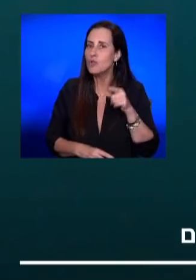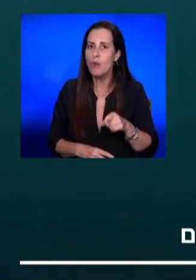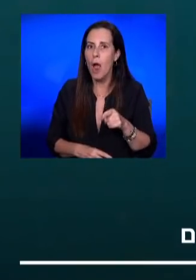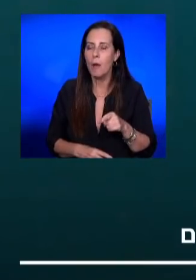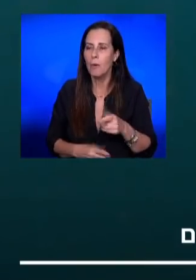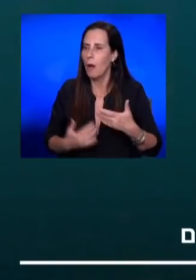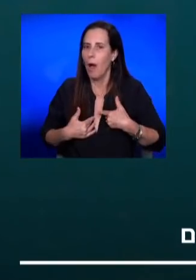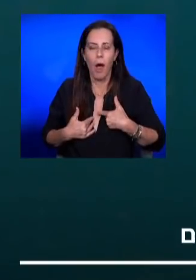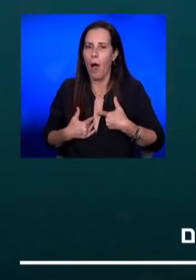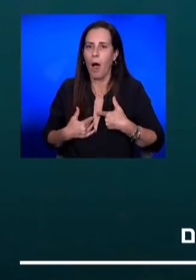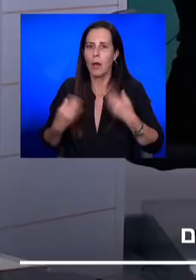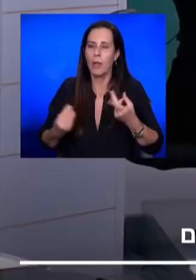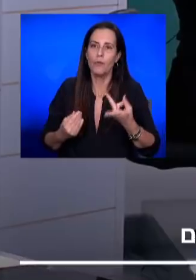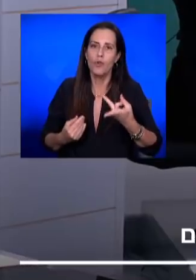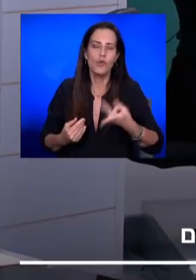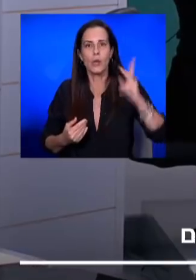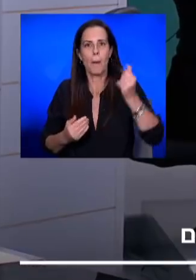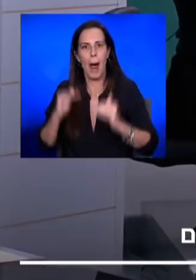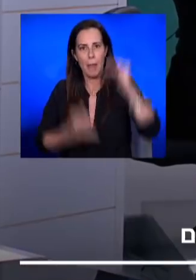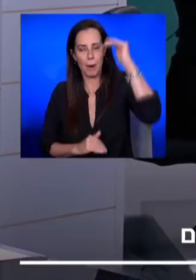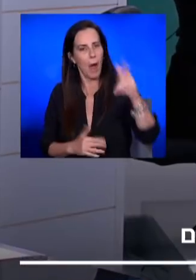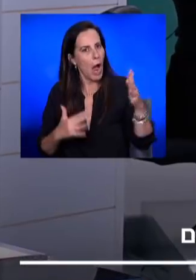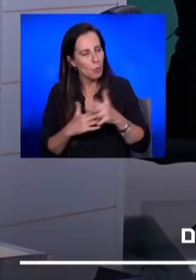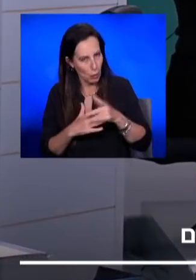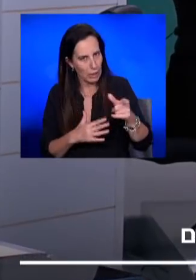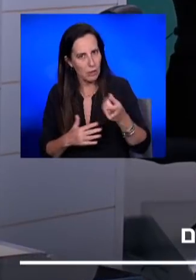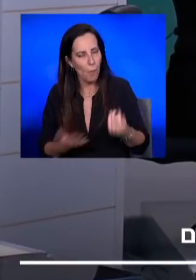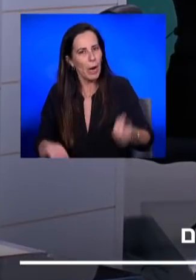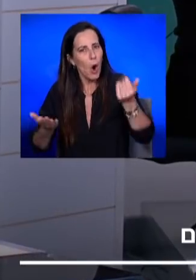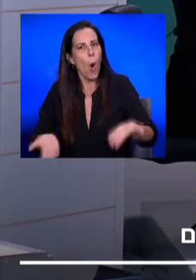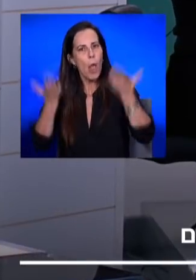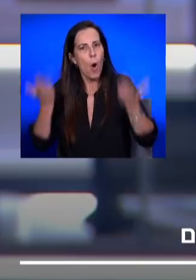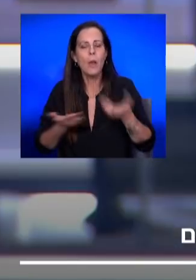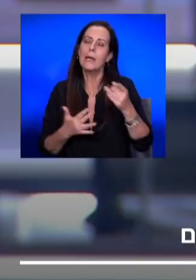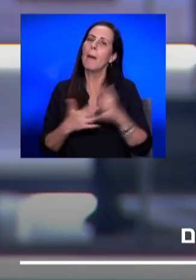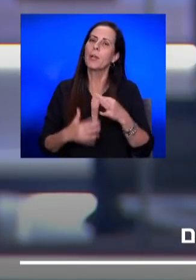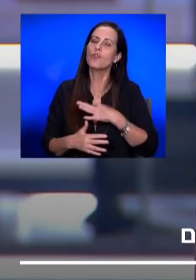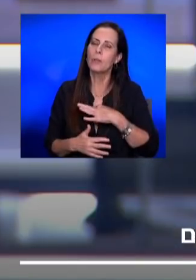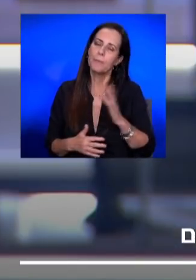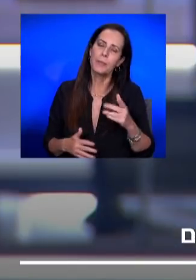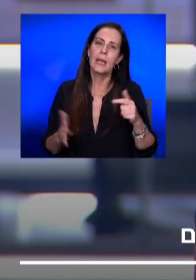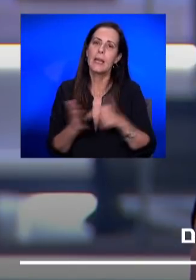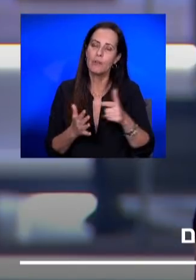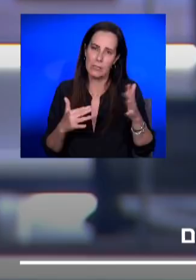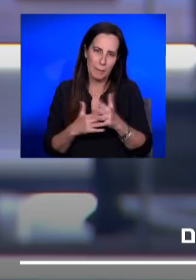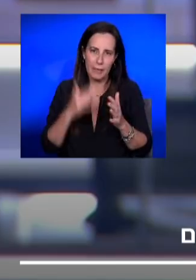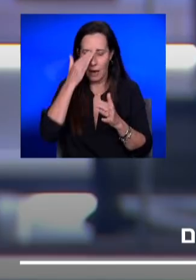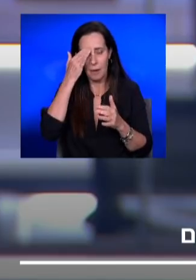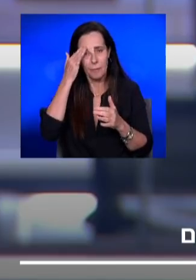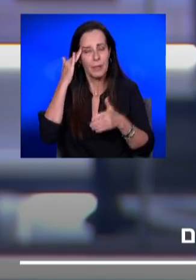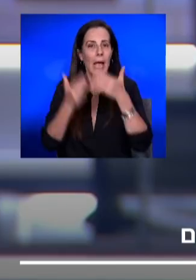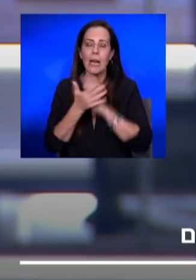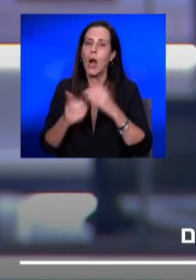תחזיקו אותנו, אנחנו תכף מעלים מחירים. את פותחת בבדיקה בעניין הזה. נכון, אז הבדיקה הזאת, אתם יודעים, כיוון שהיא בדיקה, חלקה